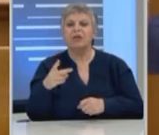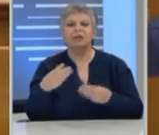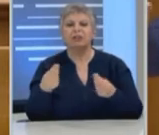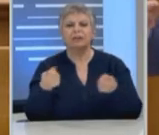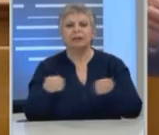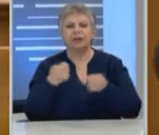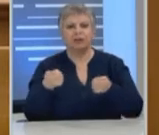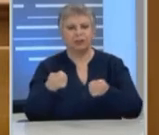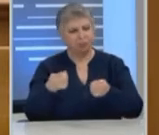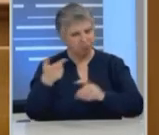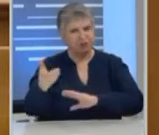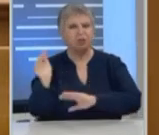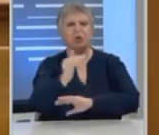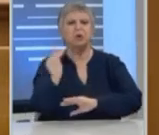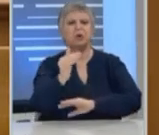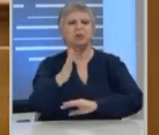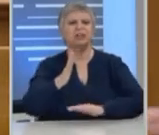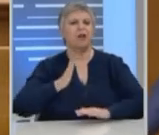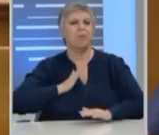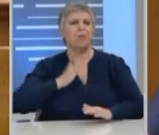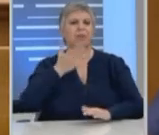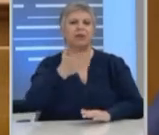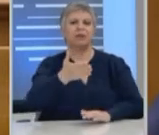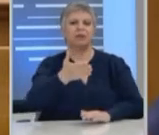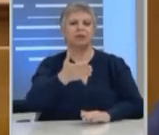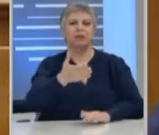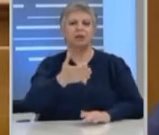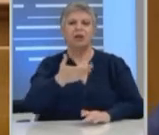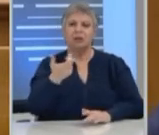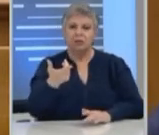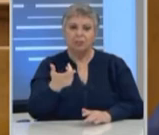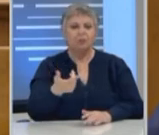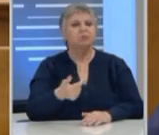του. Και πείτε του, τι προτείνει ρε παιδιά ο κ. Μητσοτάκης για τη χώρα?